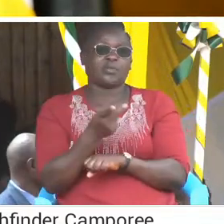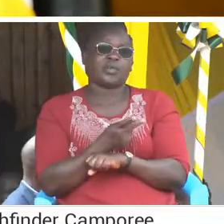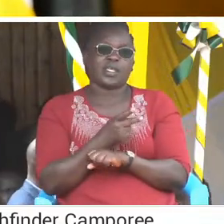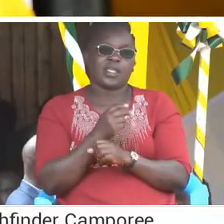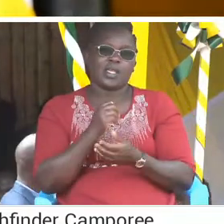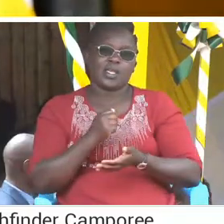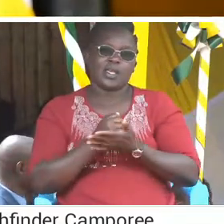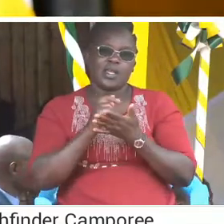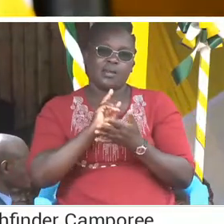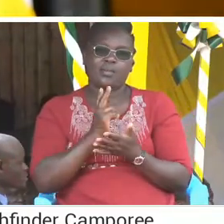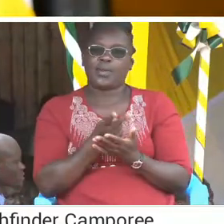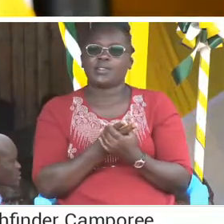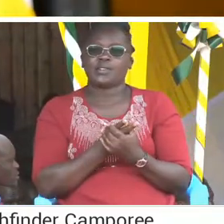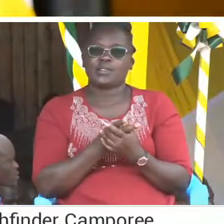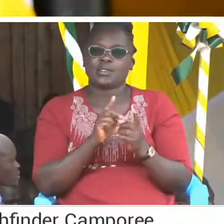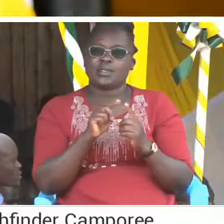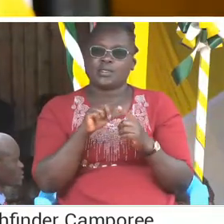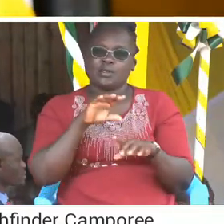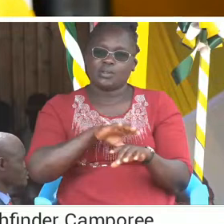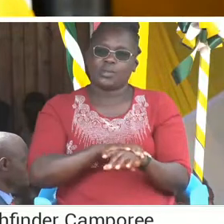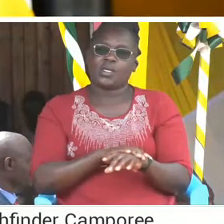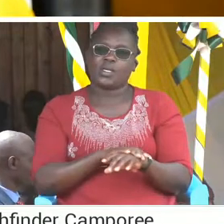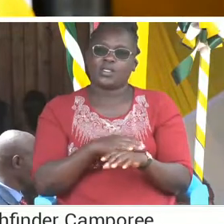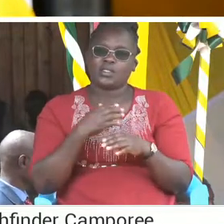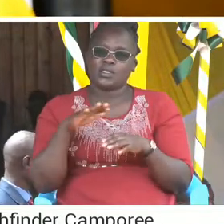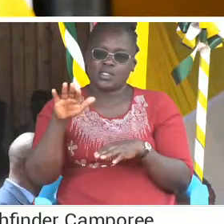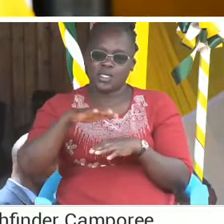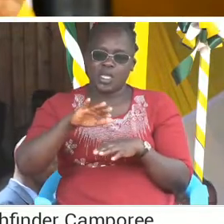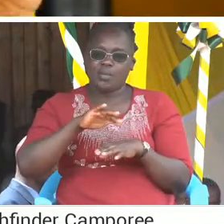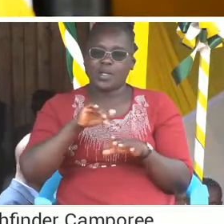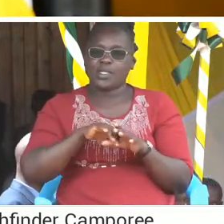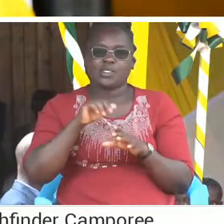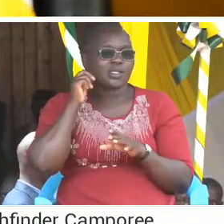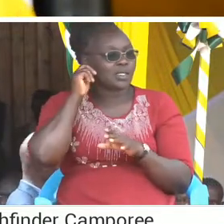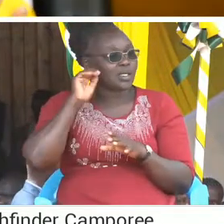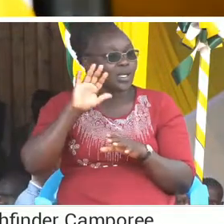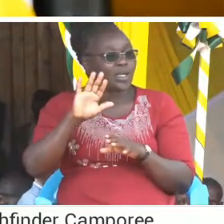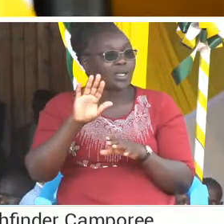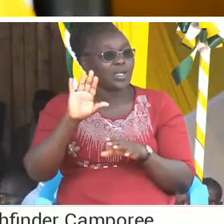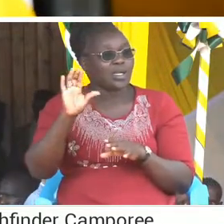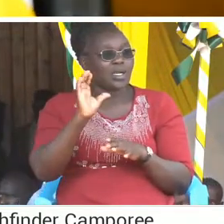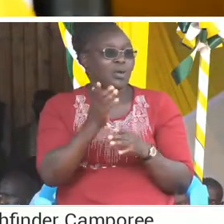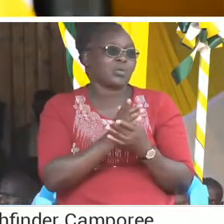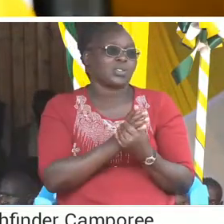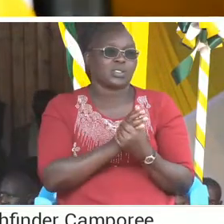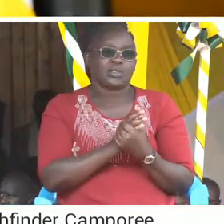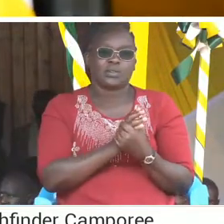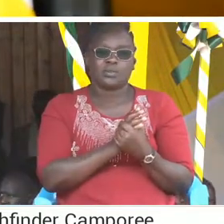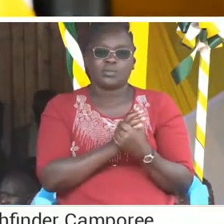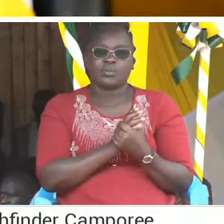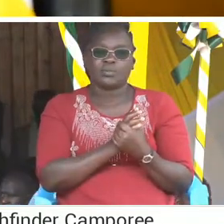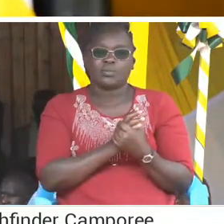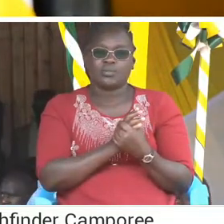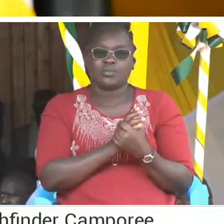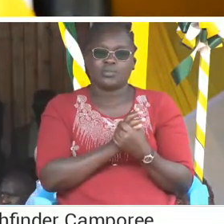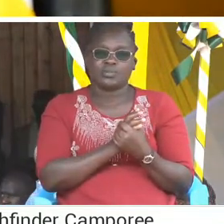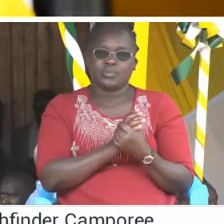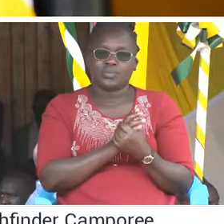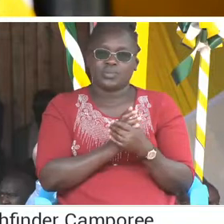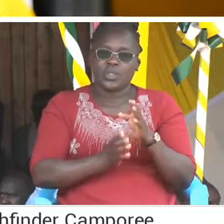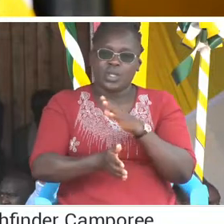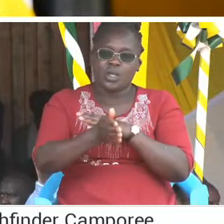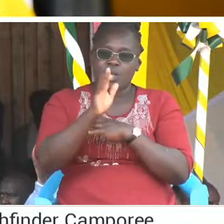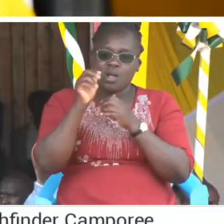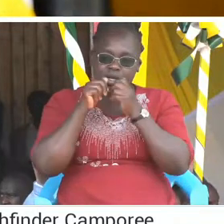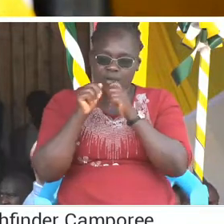County sehemu karibu 100 acres ili tufanyie hii maneno ya talenta. Otherwise Mungu awabariki sana. Tukienda